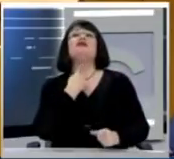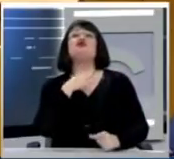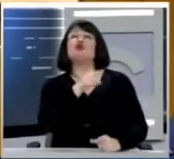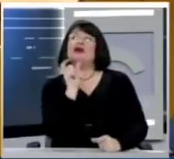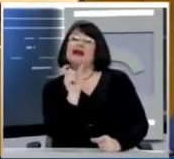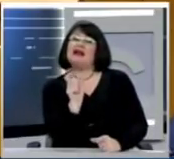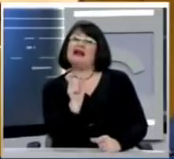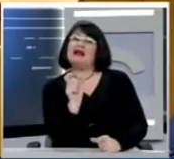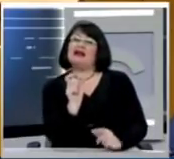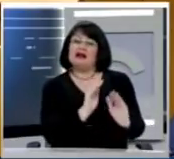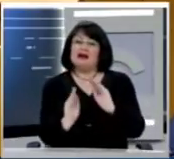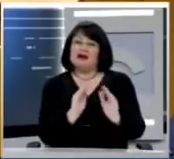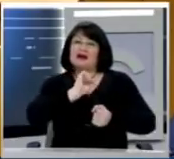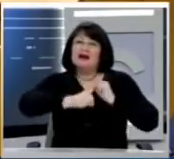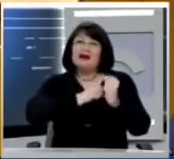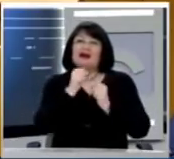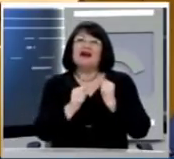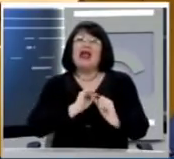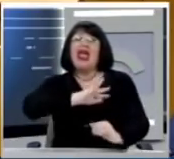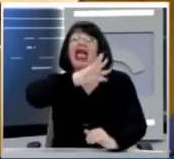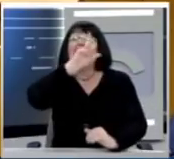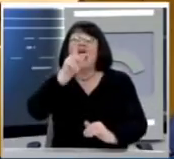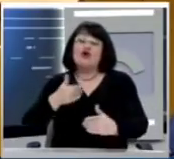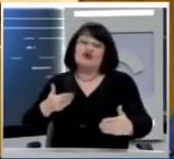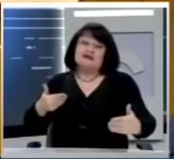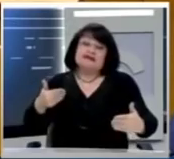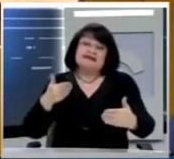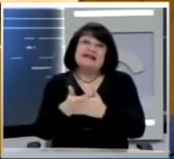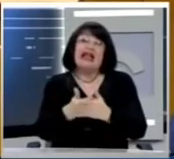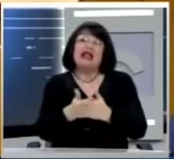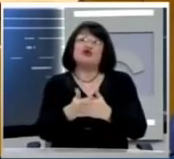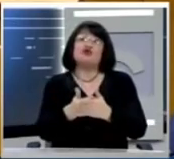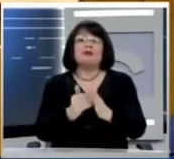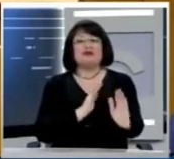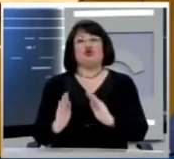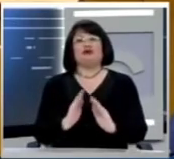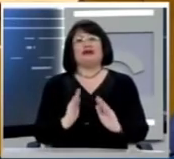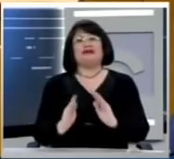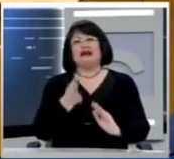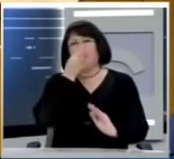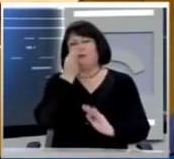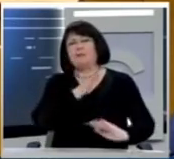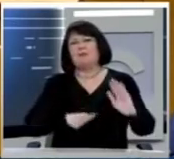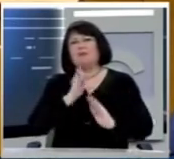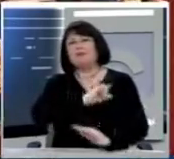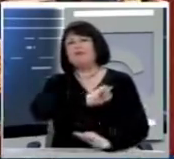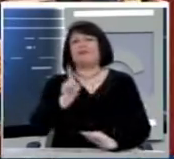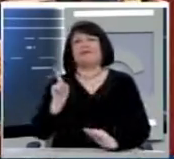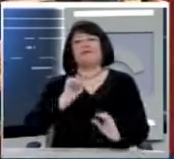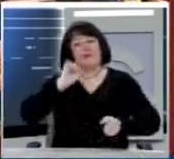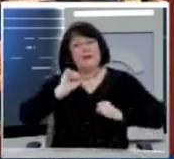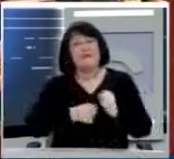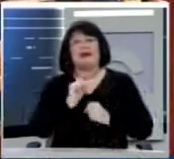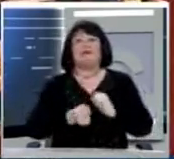υπερασπιστούμε αυτόν τον αγώνα κατά της διαφθοράς μέχρι τέλους. Μέχρι τέλους θα τον υπερασπιστούμε. Μέχρι τέλους.